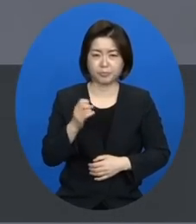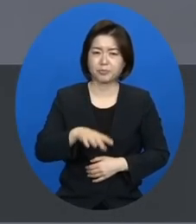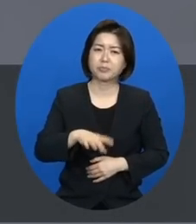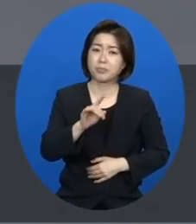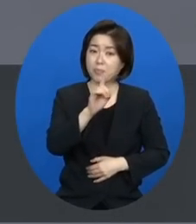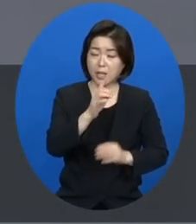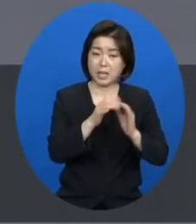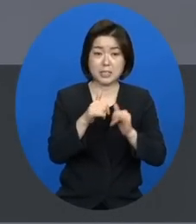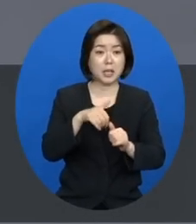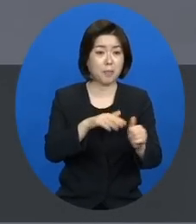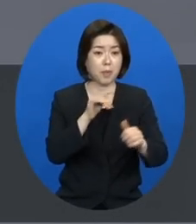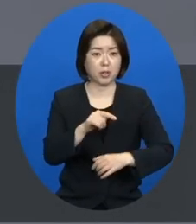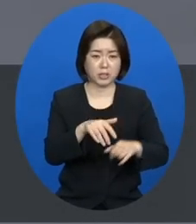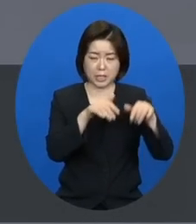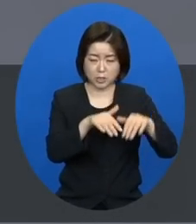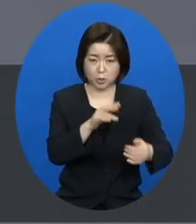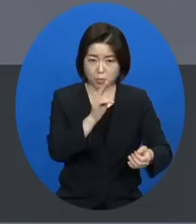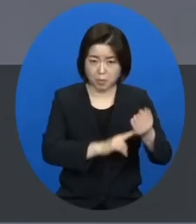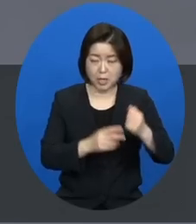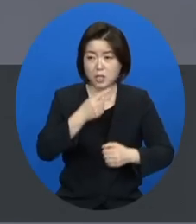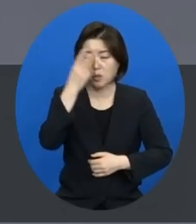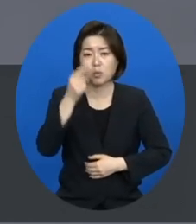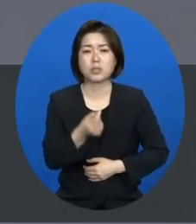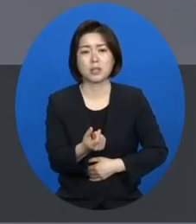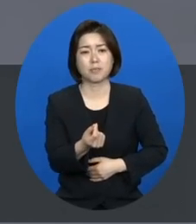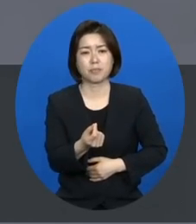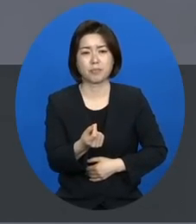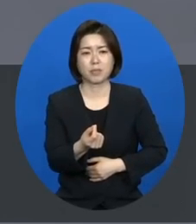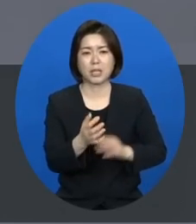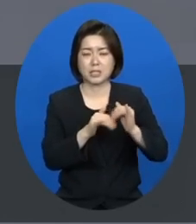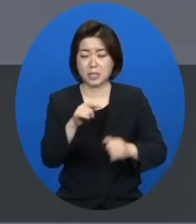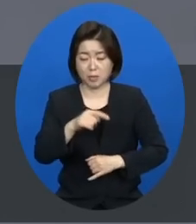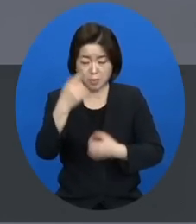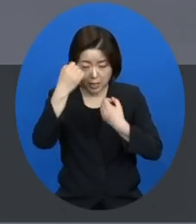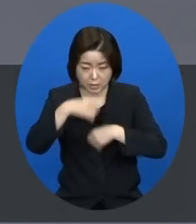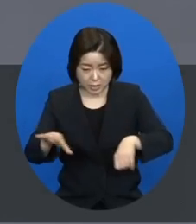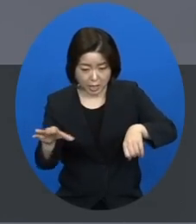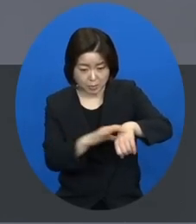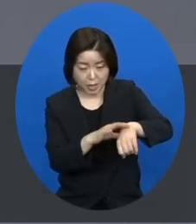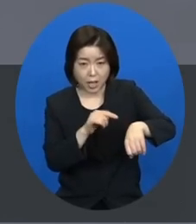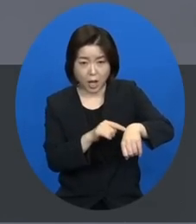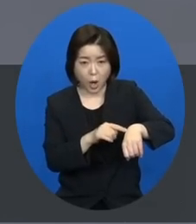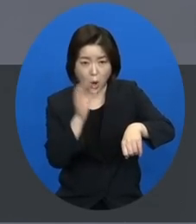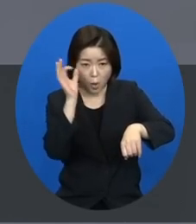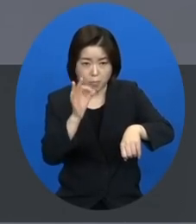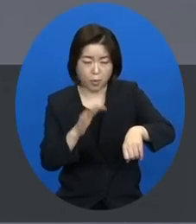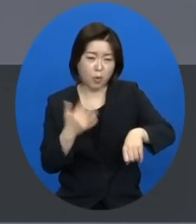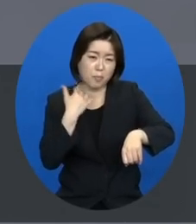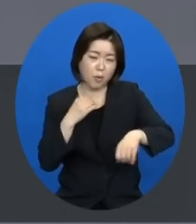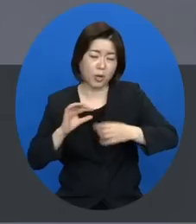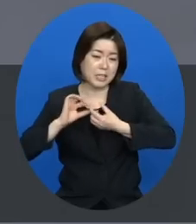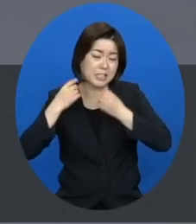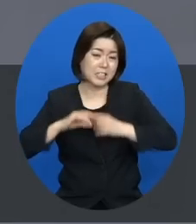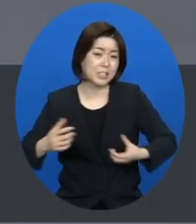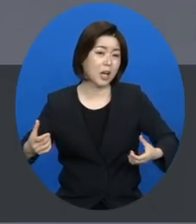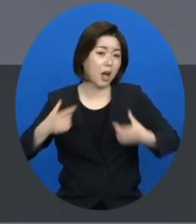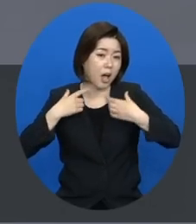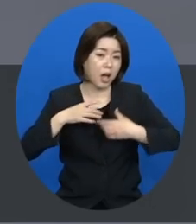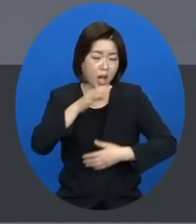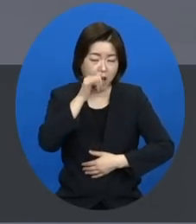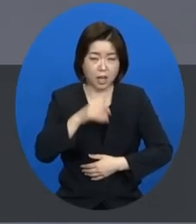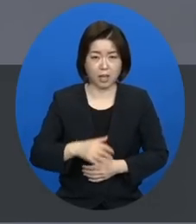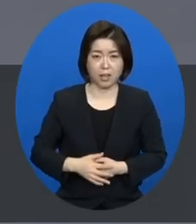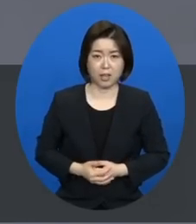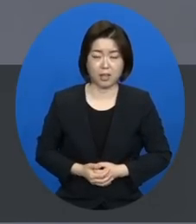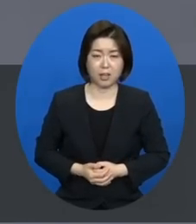한 사람을 보내셨는데 그가 종으로 팔렸던 요셉이었습니다. 사람들이 그 발에 족쇄를 채우고 목에는 쇠사슬을 메었습니다.